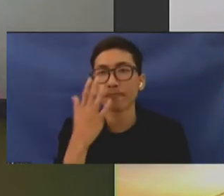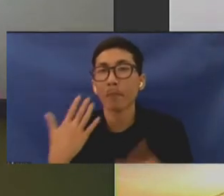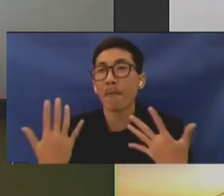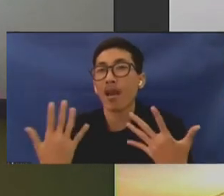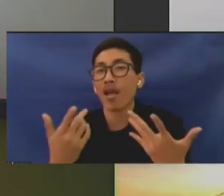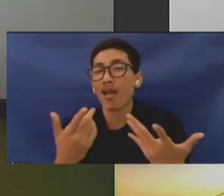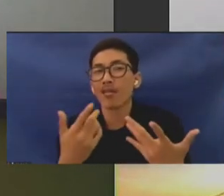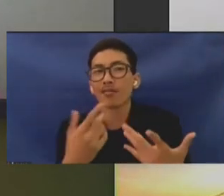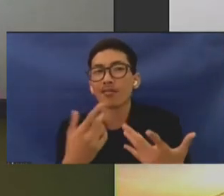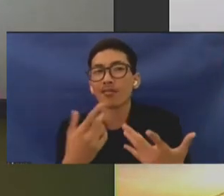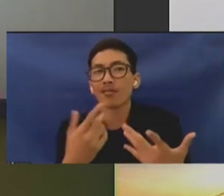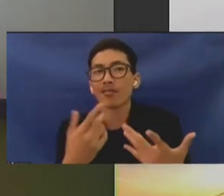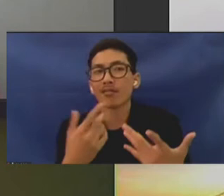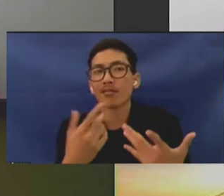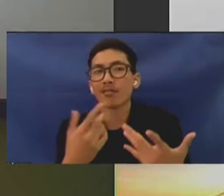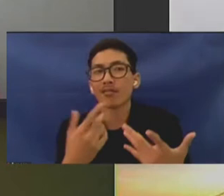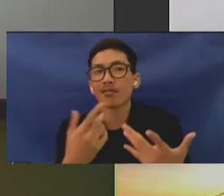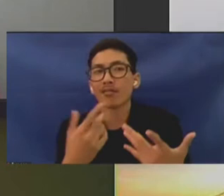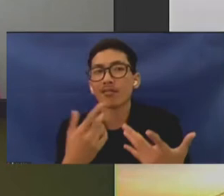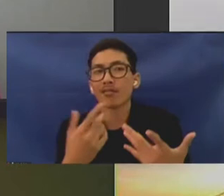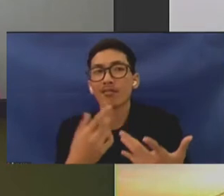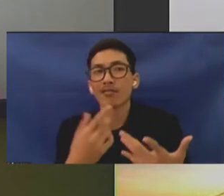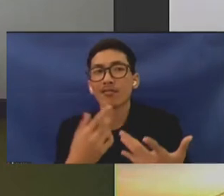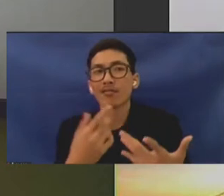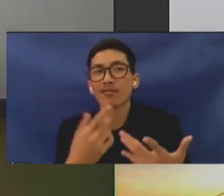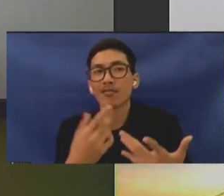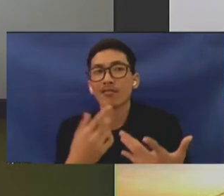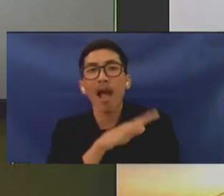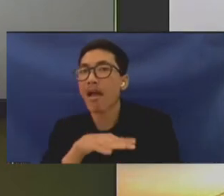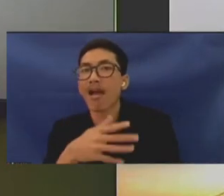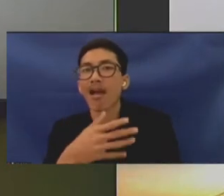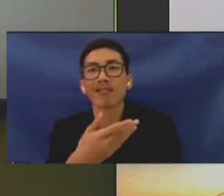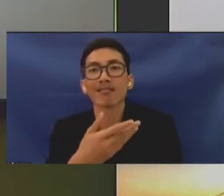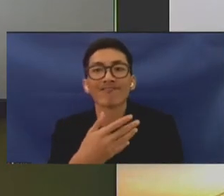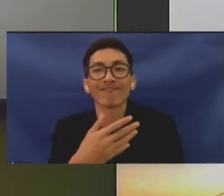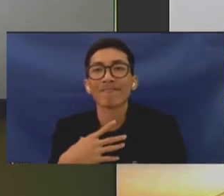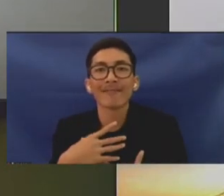dari anak ibu dari mulai kecil, Bu?